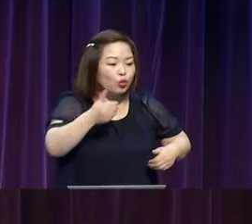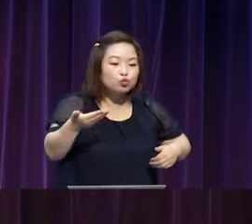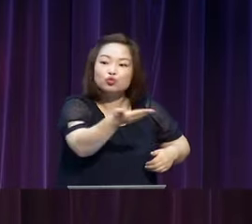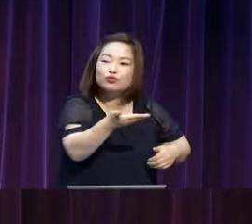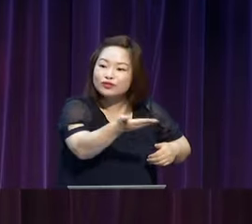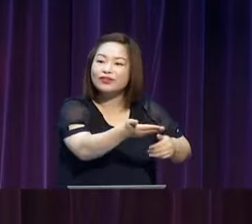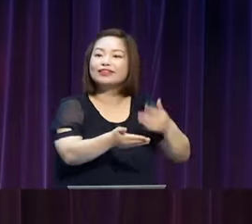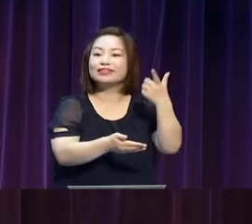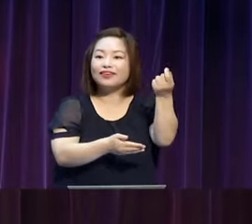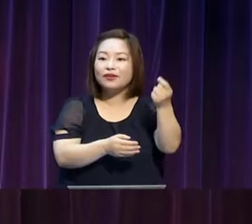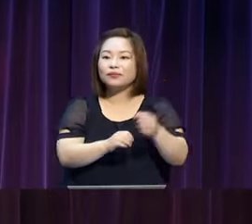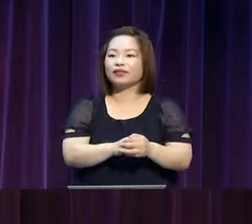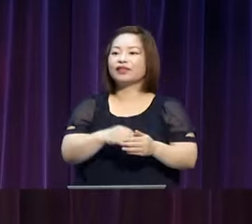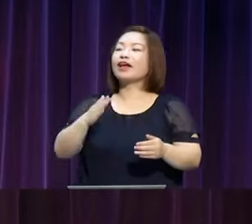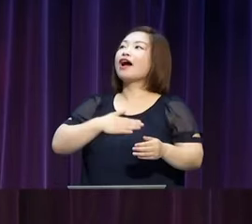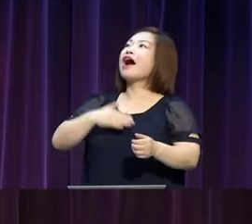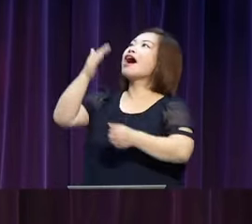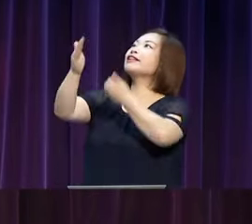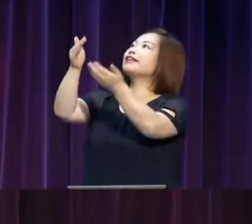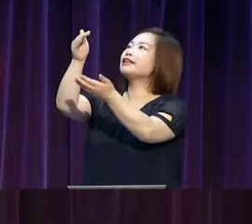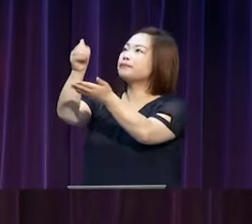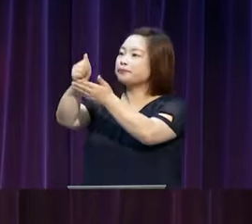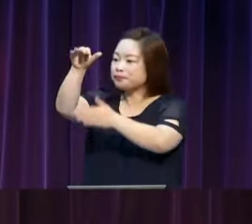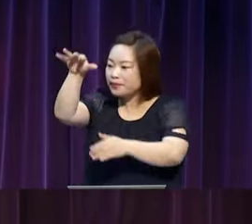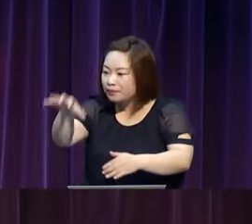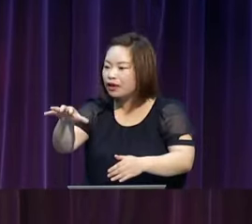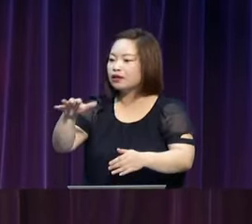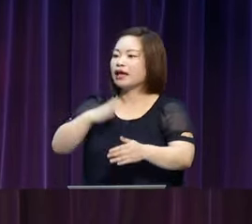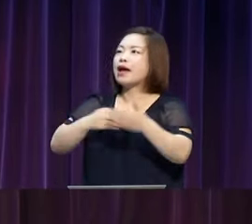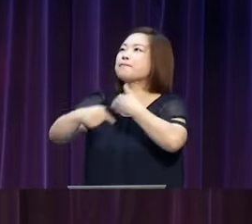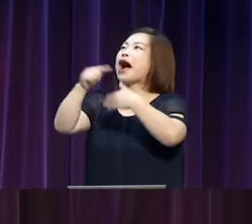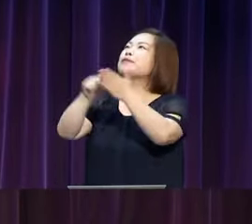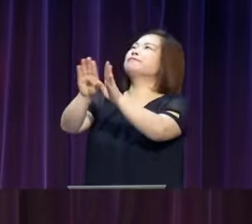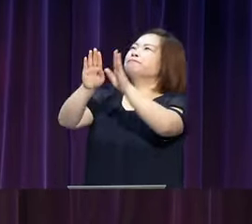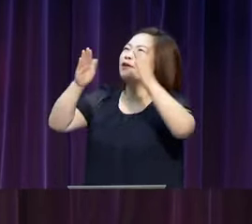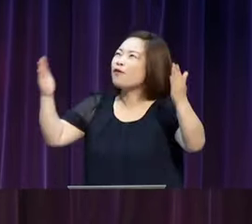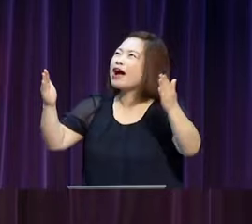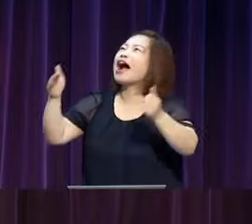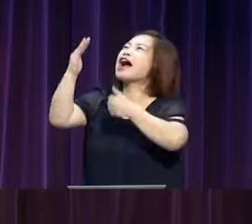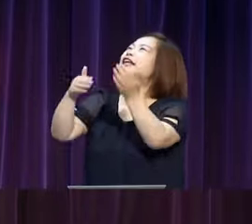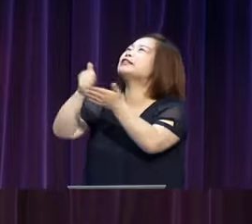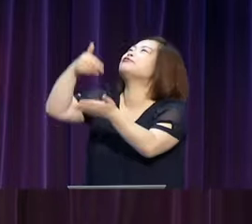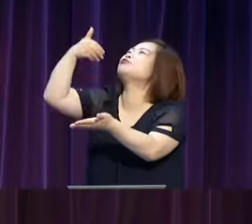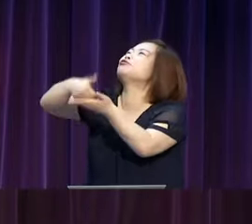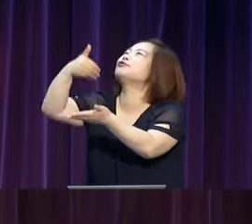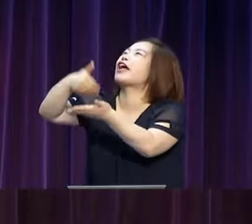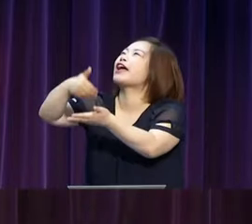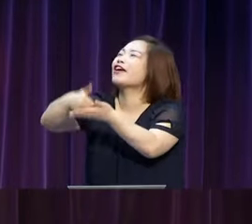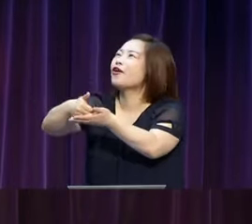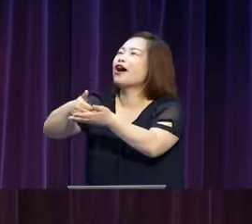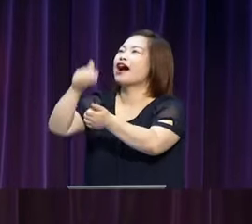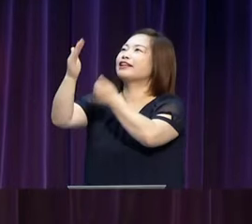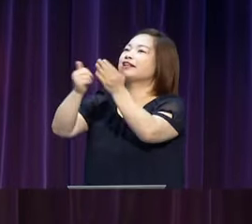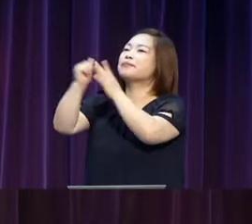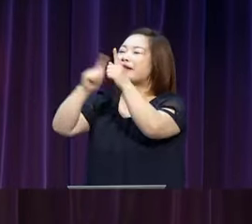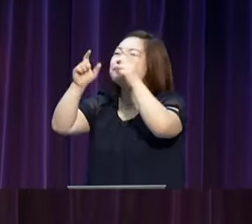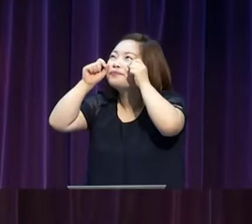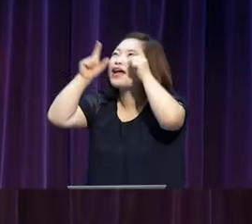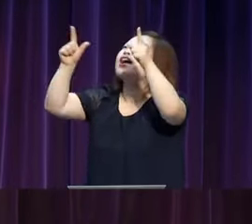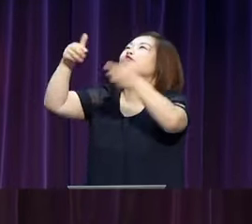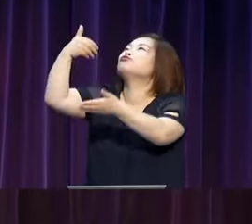내가 얼만큼 내 마음을 드리느냐에 따라서 하나님과의 관계가 달라질 수